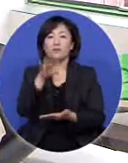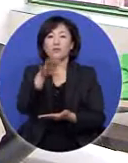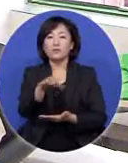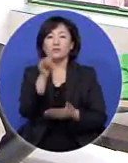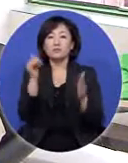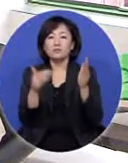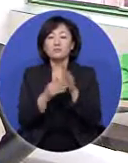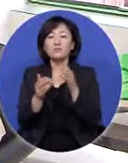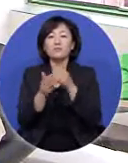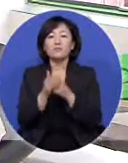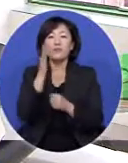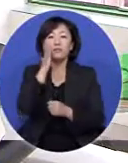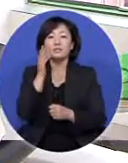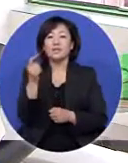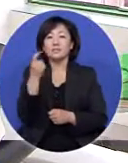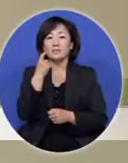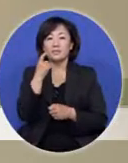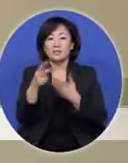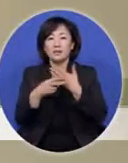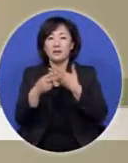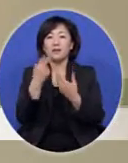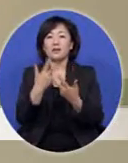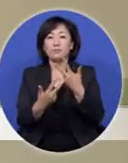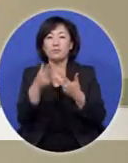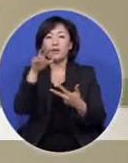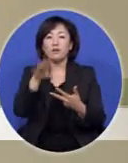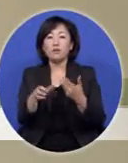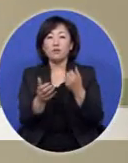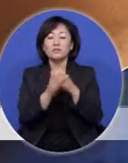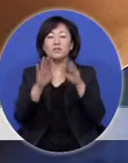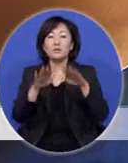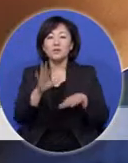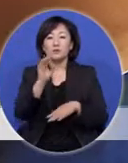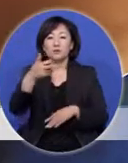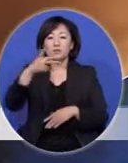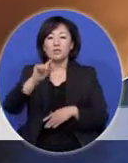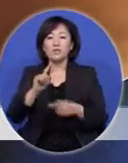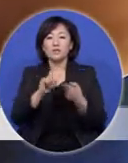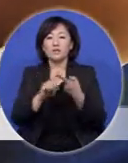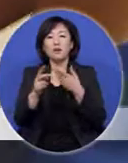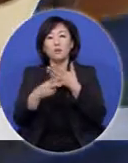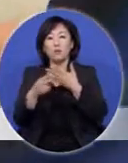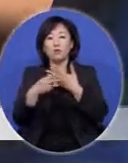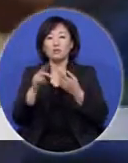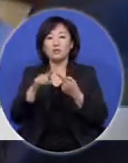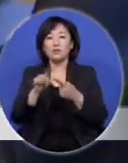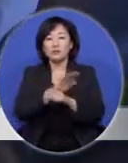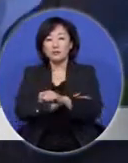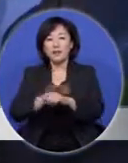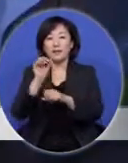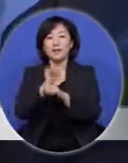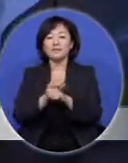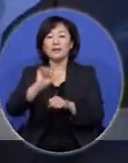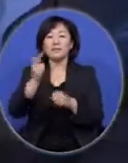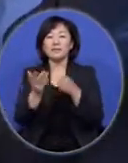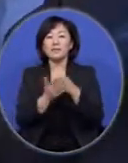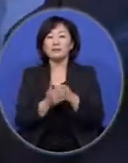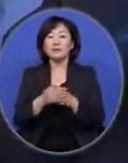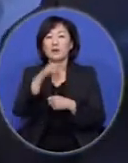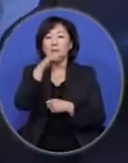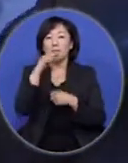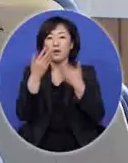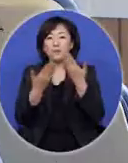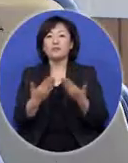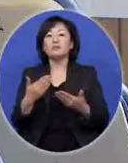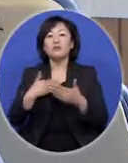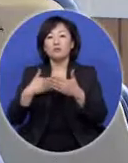하지만 울산 치과 의사회는 이번 결정이 UD 치과의 의료 수준을 인정한 건 아니라며 소비자들의 피해를 우려한다고